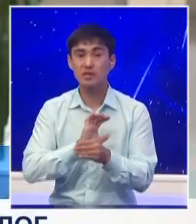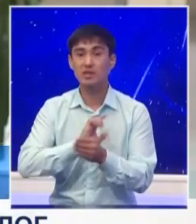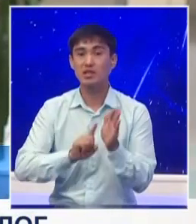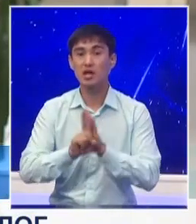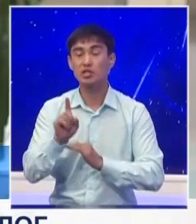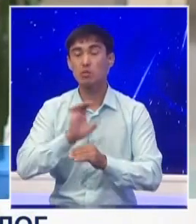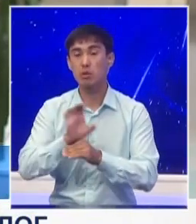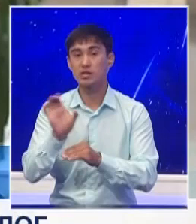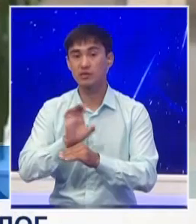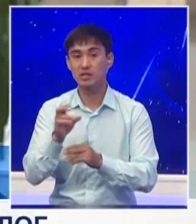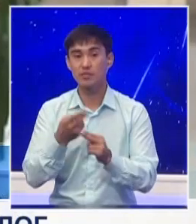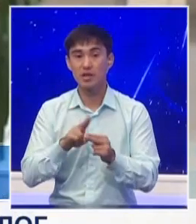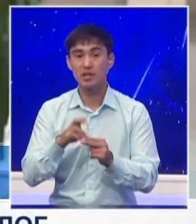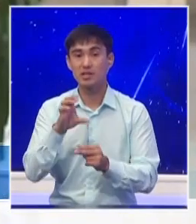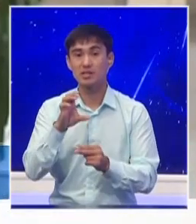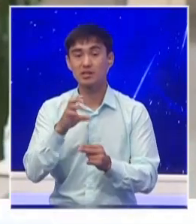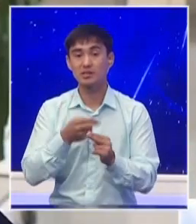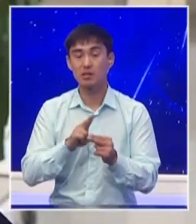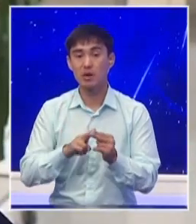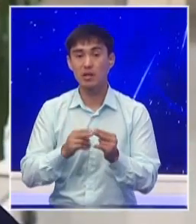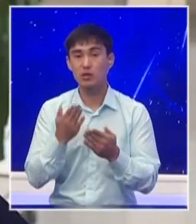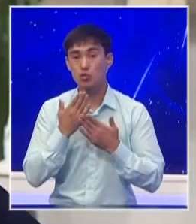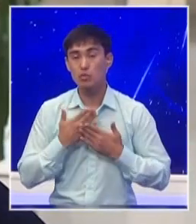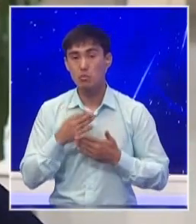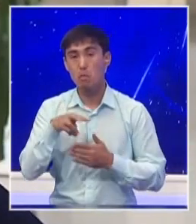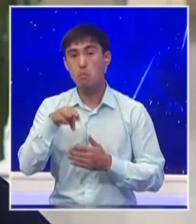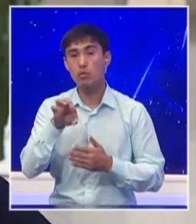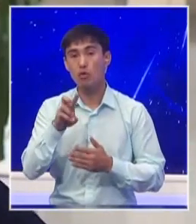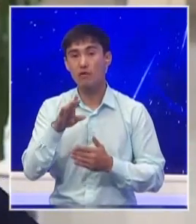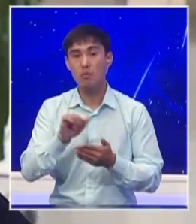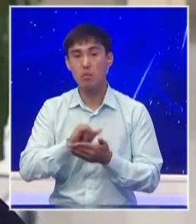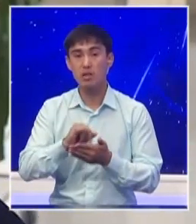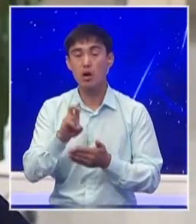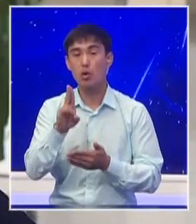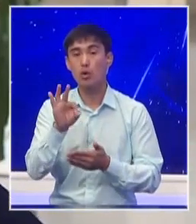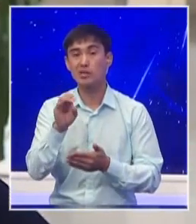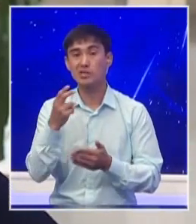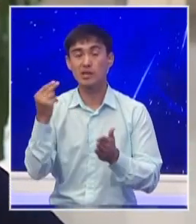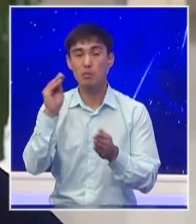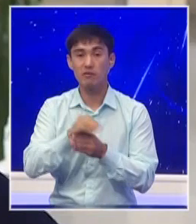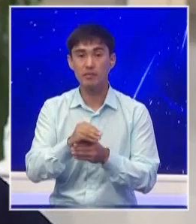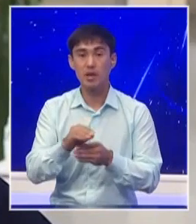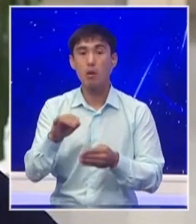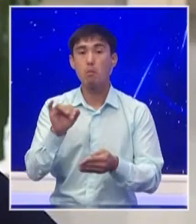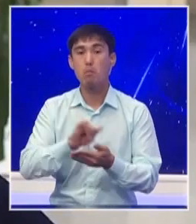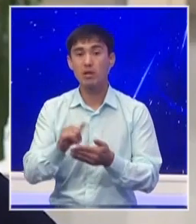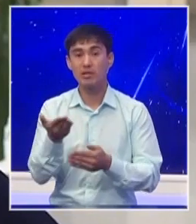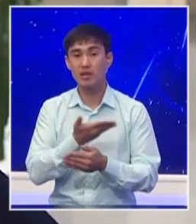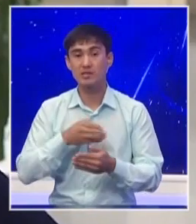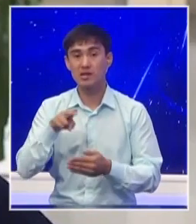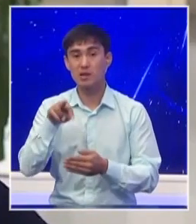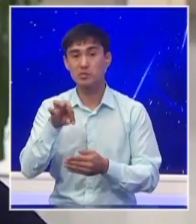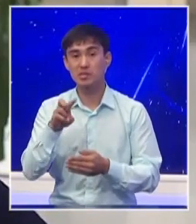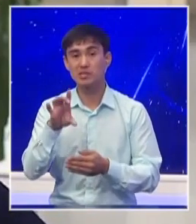в производство. Это самое вот наше любимое, это медовое мыло с корицей. Дальше мыло на основе нашего